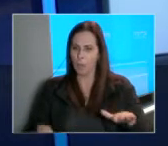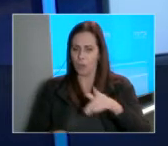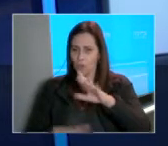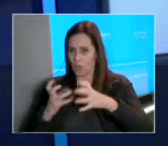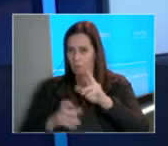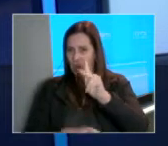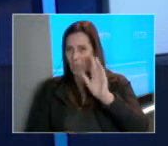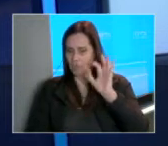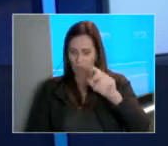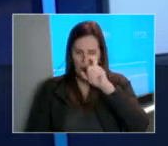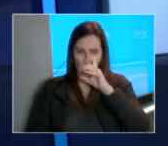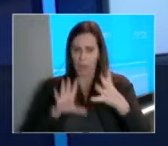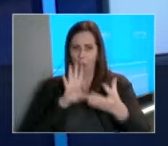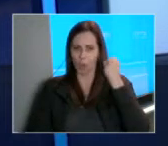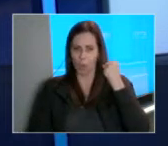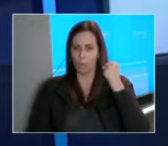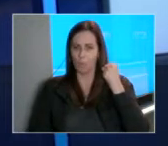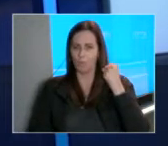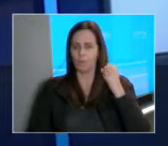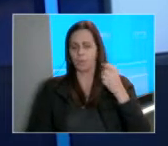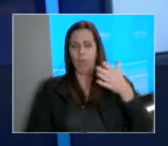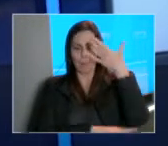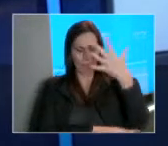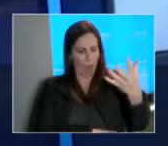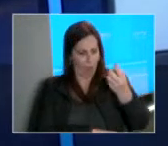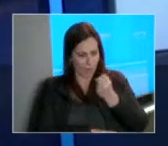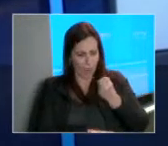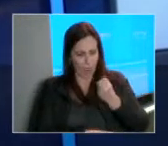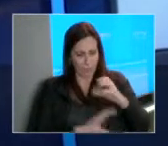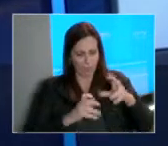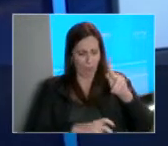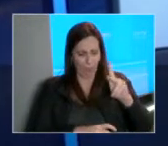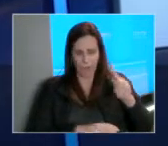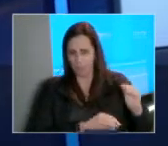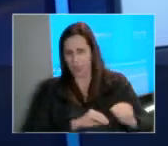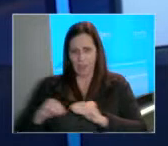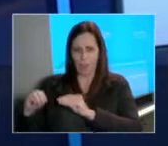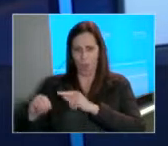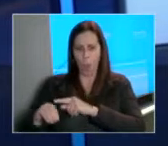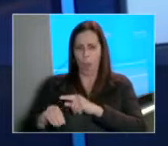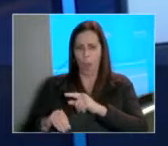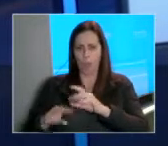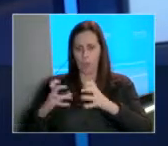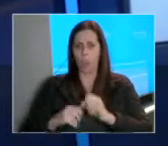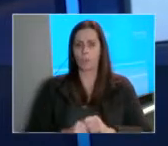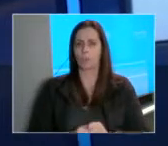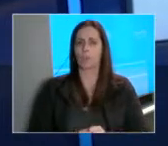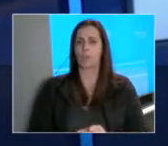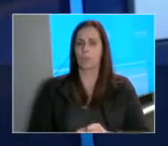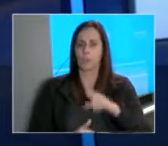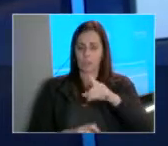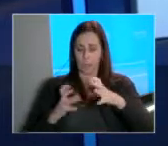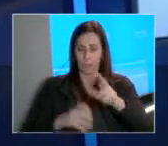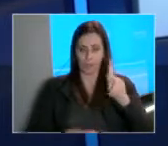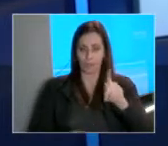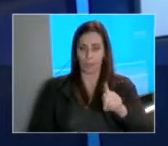שהייתה שייכת לערבים. והמדינה לקחה ונתנה להם. אבל קיבוץ גבעת השלושה, כאילו, חכה, תן לי רגע. בוא נגיד, זה כפר